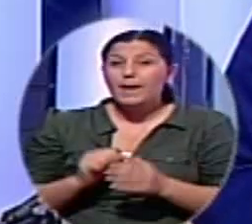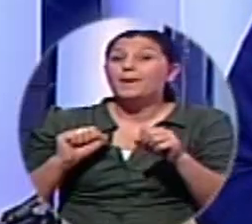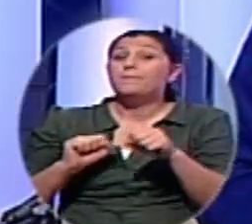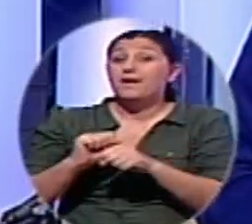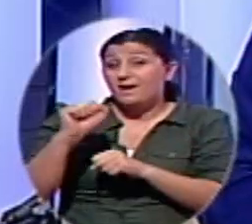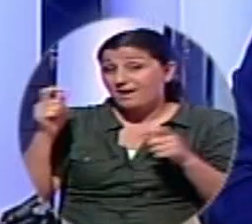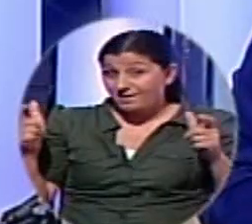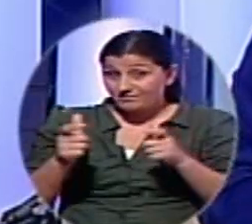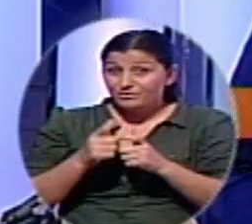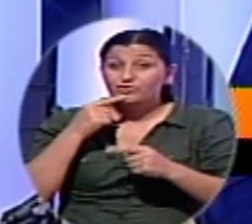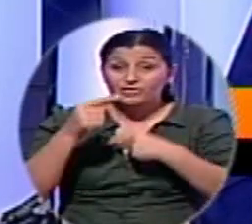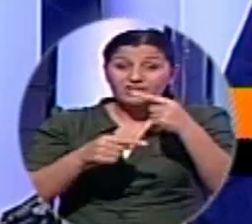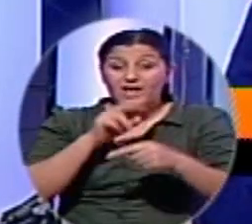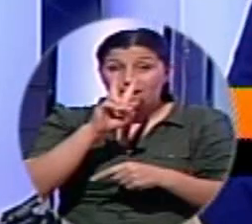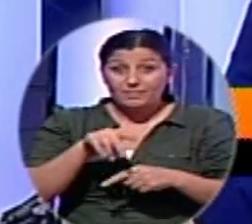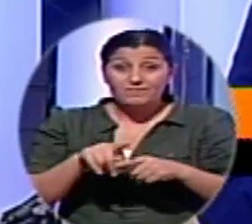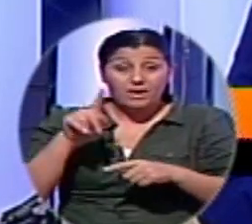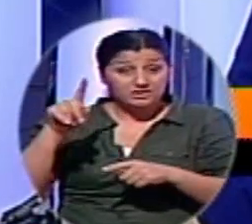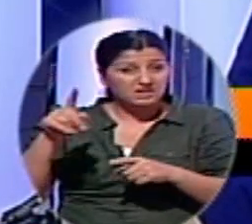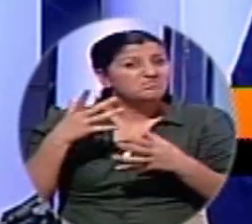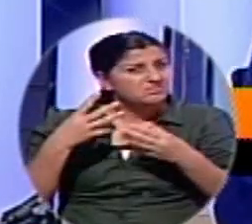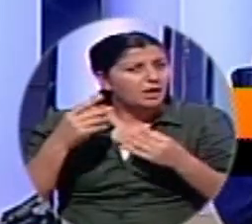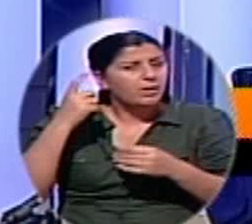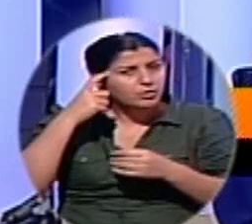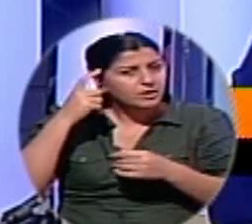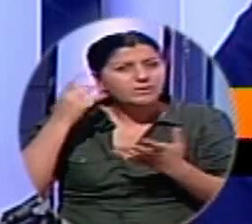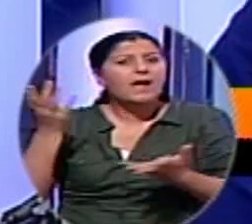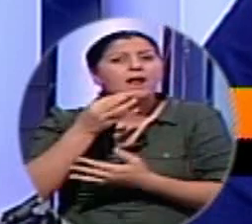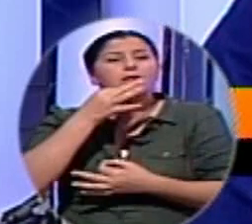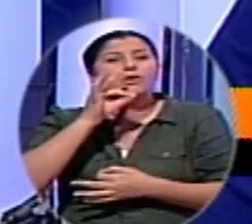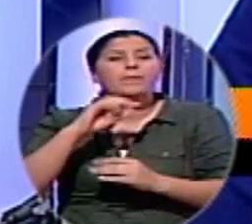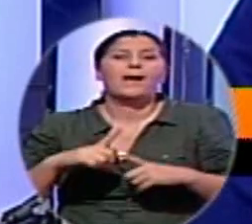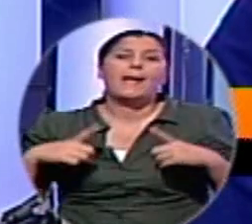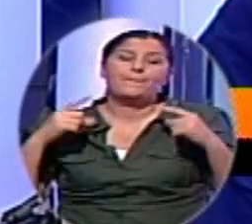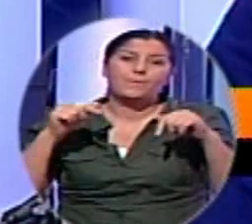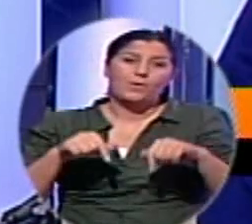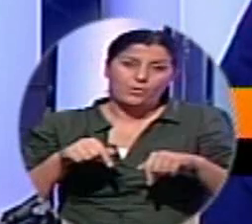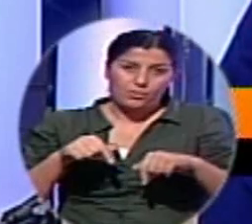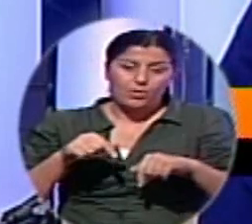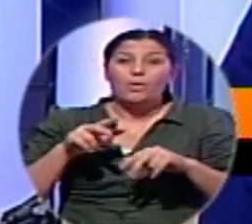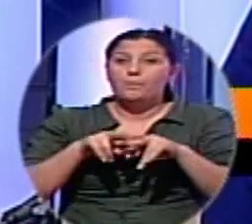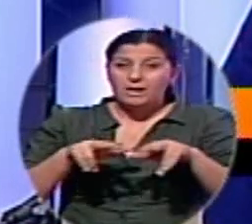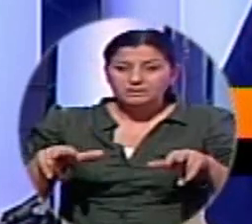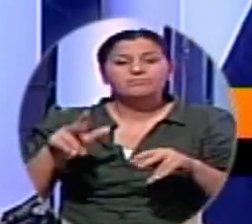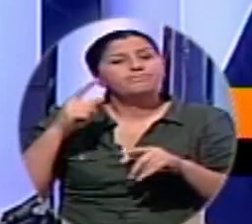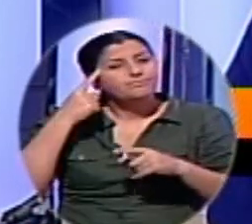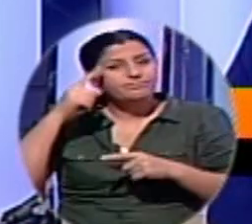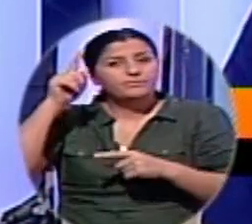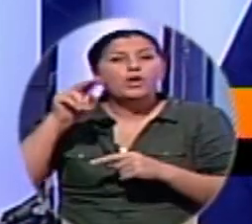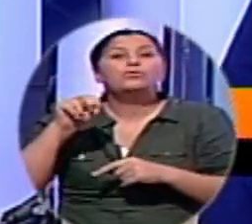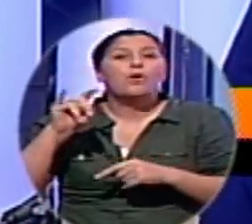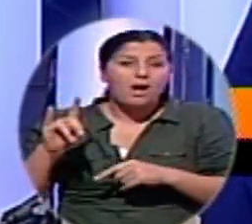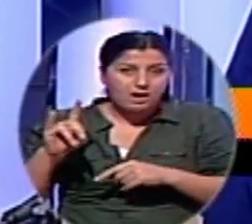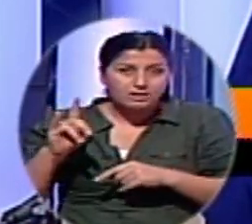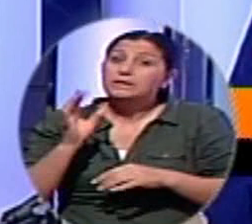החברתית בשנת 2011 גרמה לרבים לחשוב איך אפשר לשפר את איכות החיים בארץ. אז נוסדה יוזמת נוח, עמותה של